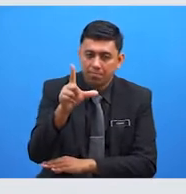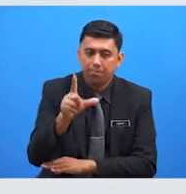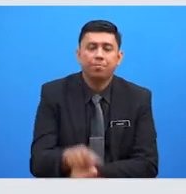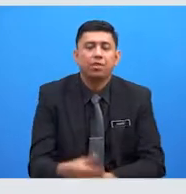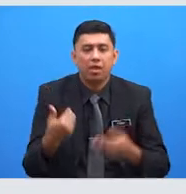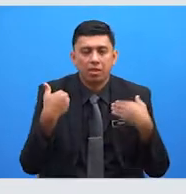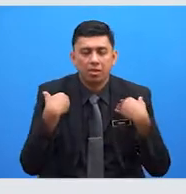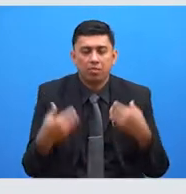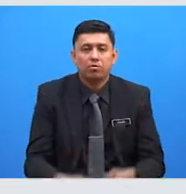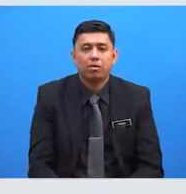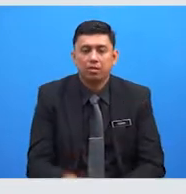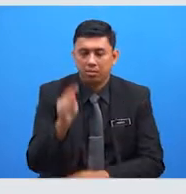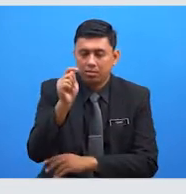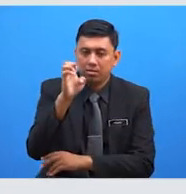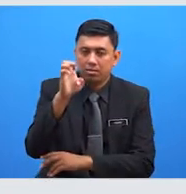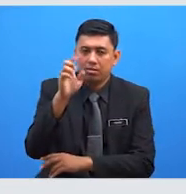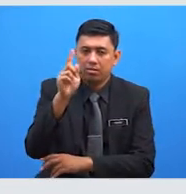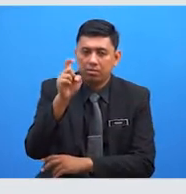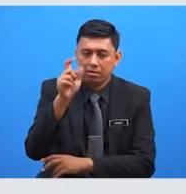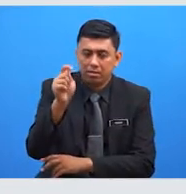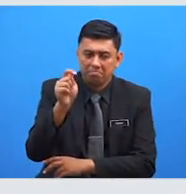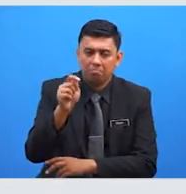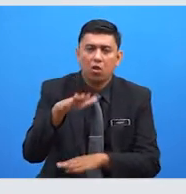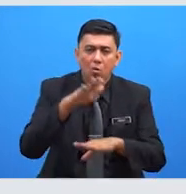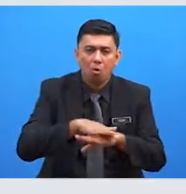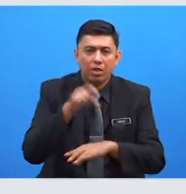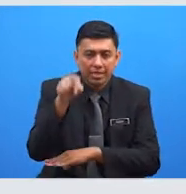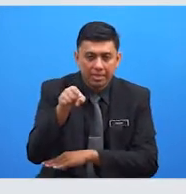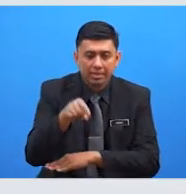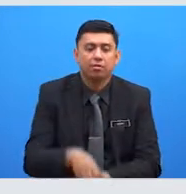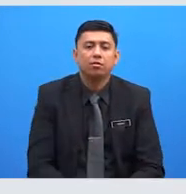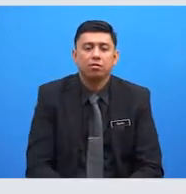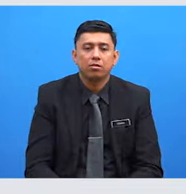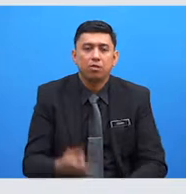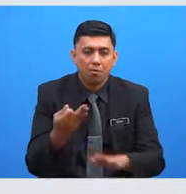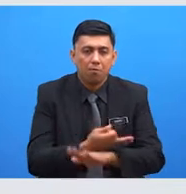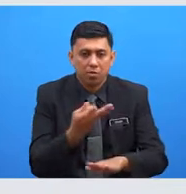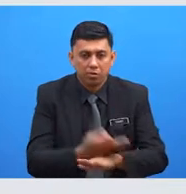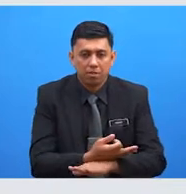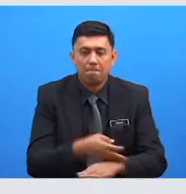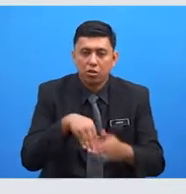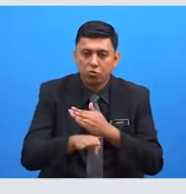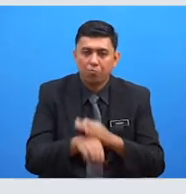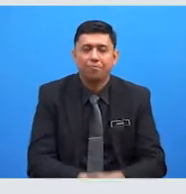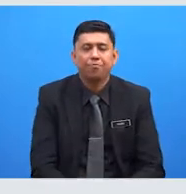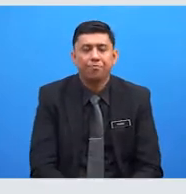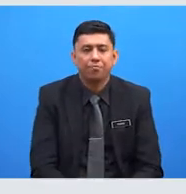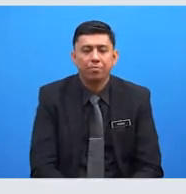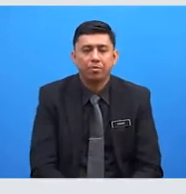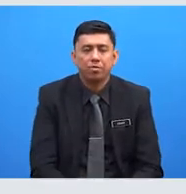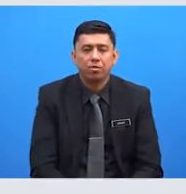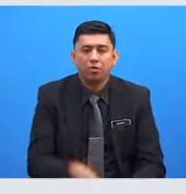yang mengandungi teks dan butang onclick yang memanggil fungsi masuk umur. Tulis